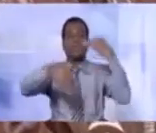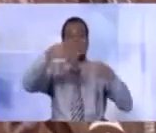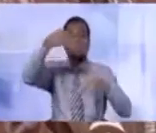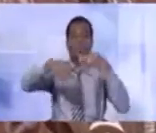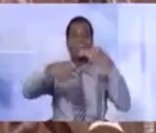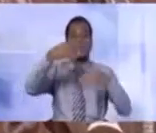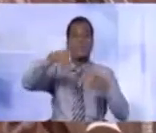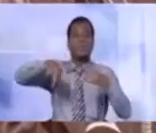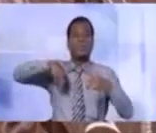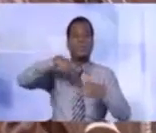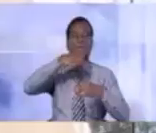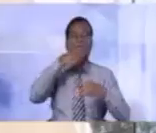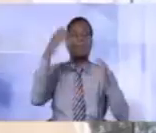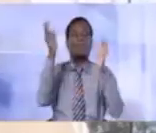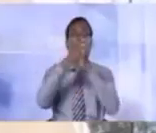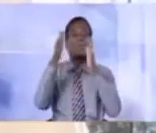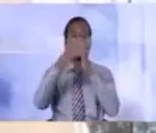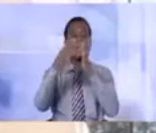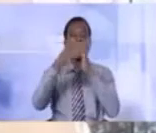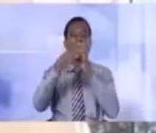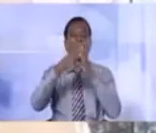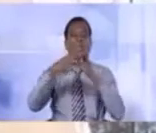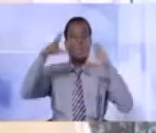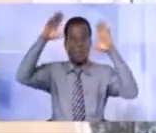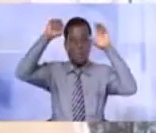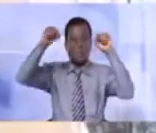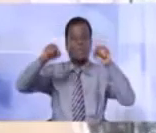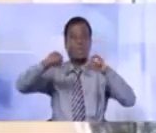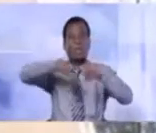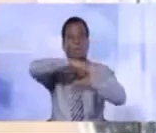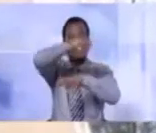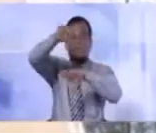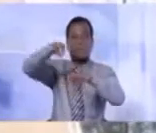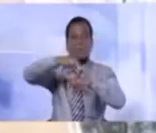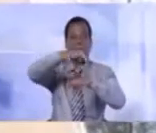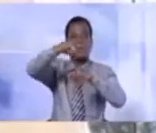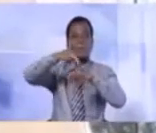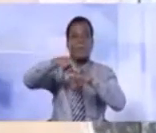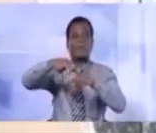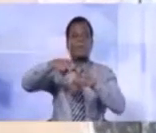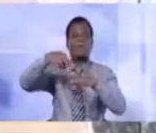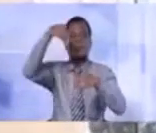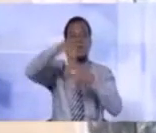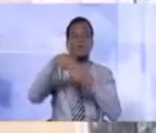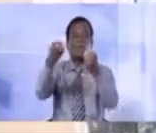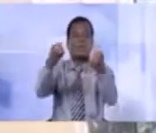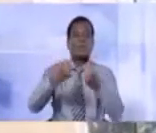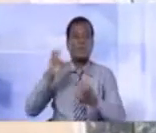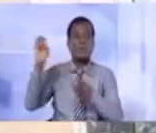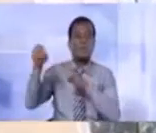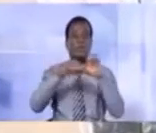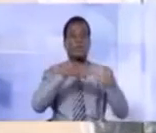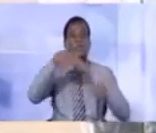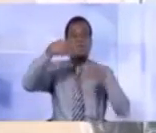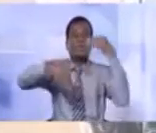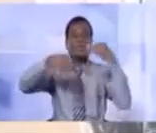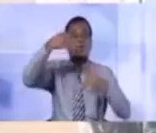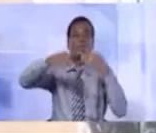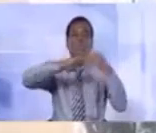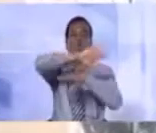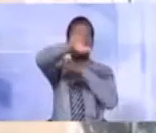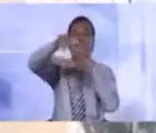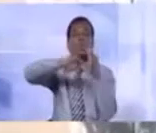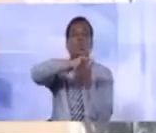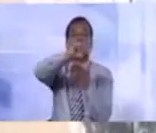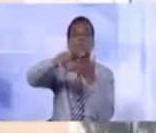nous félicitons le président de la république dans sa volonté de faire juger tous ceux